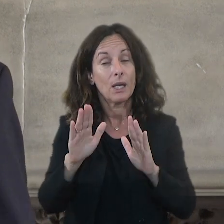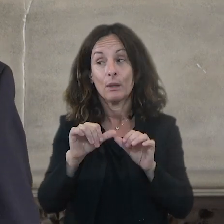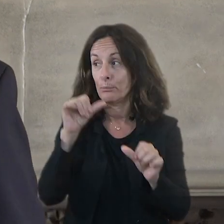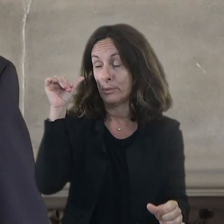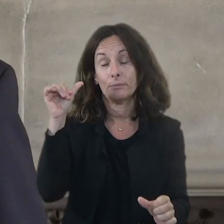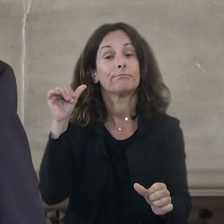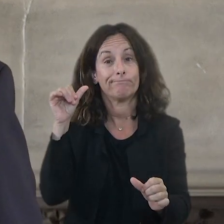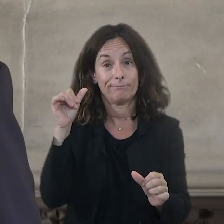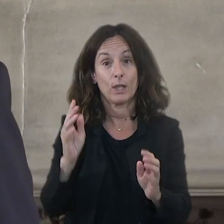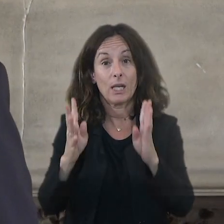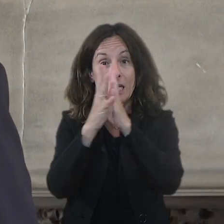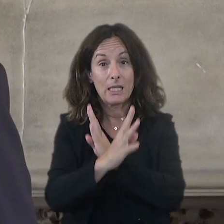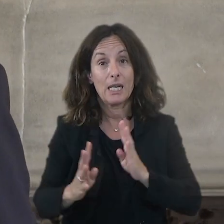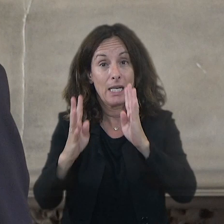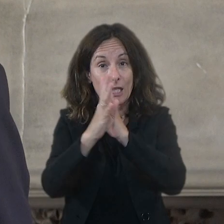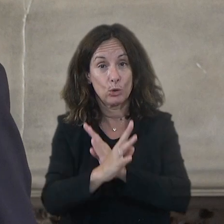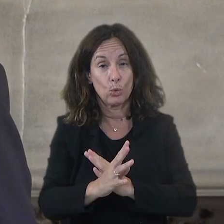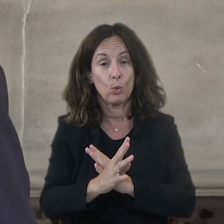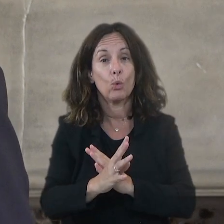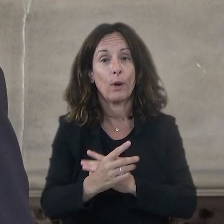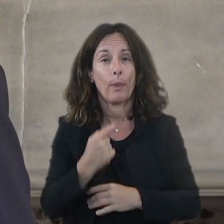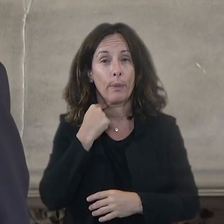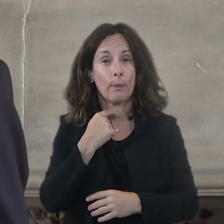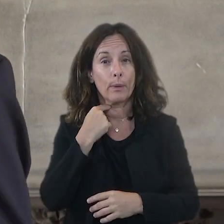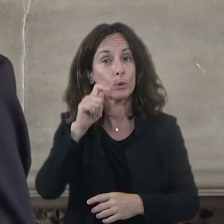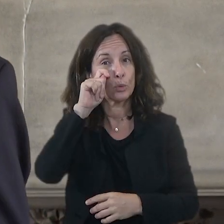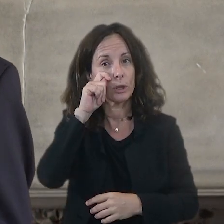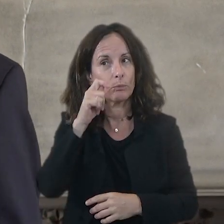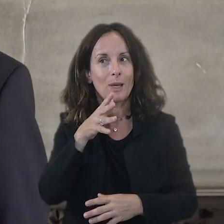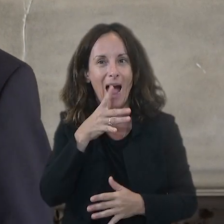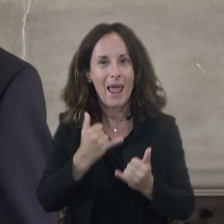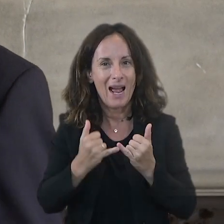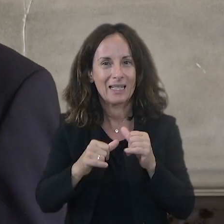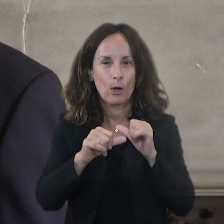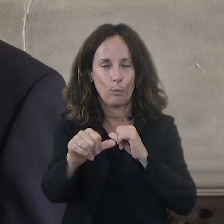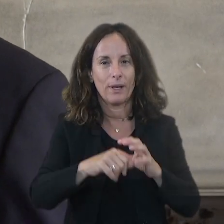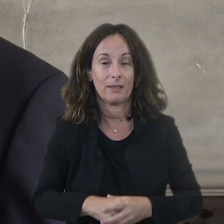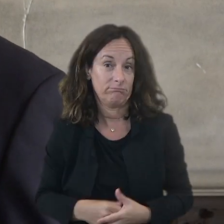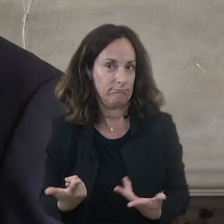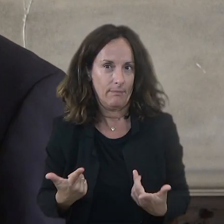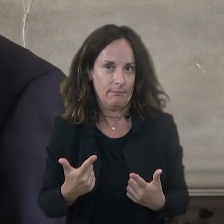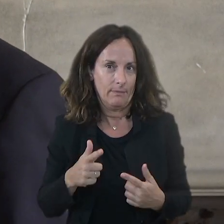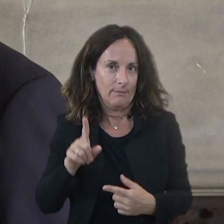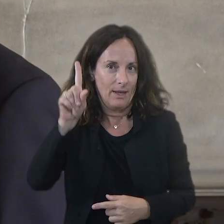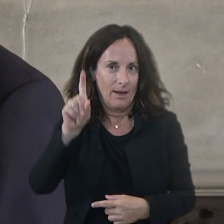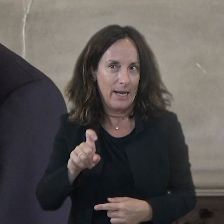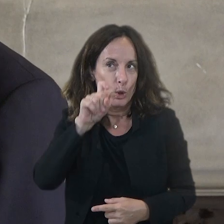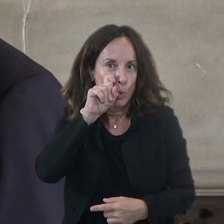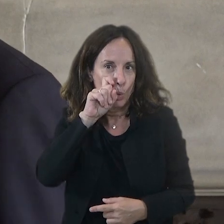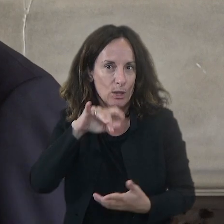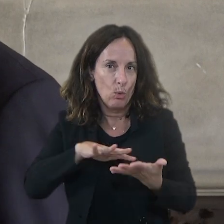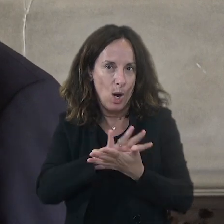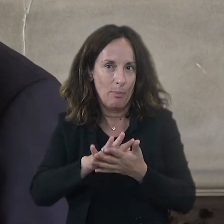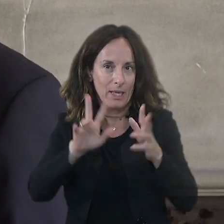tot el que s'ha perdut durant aquestes darreres legislatures. I com és obvi, havien de tractar el tema de turisme perquè